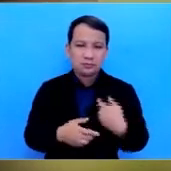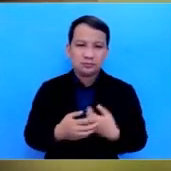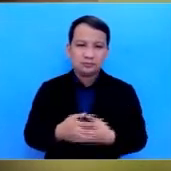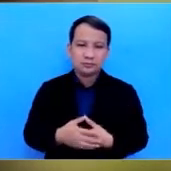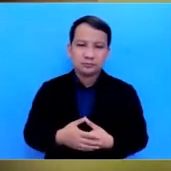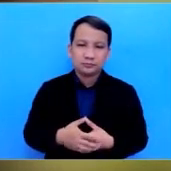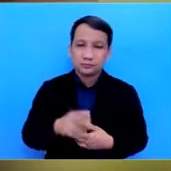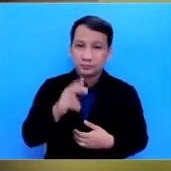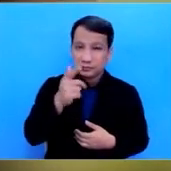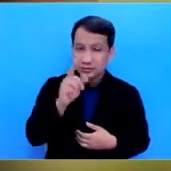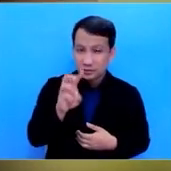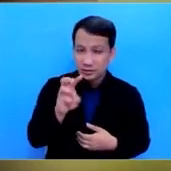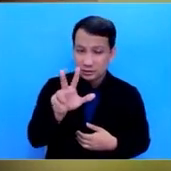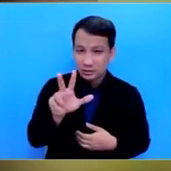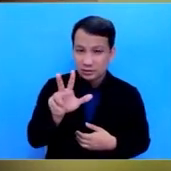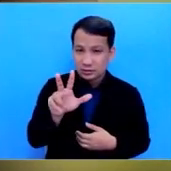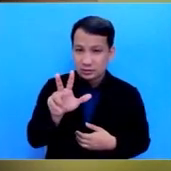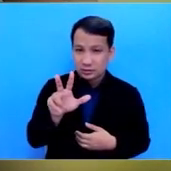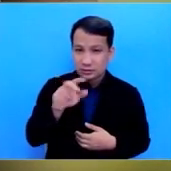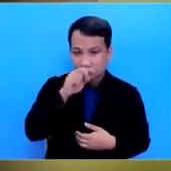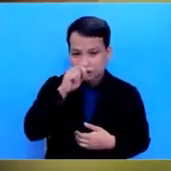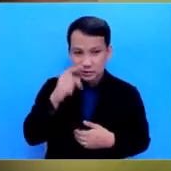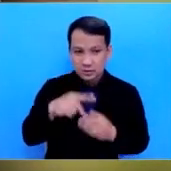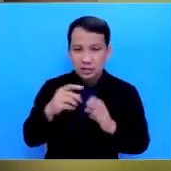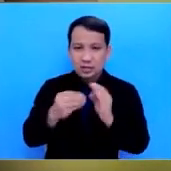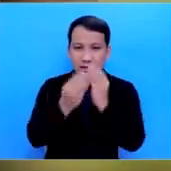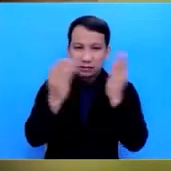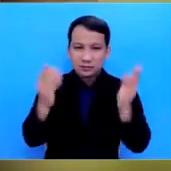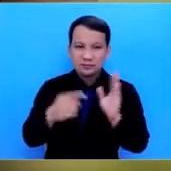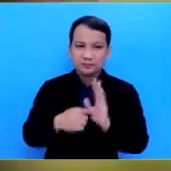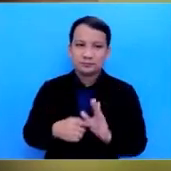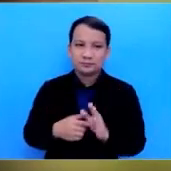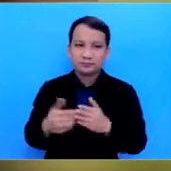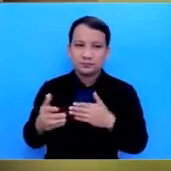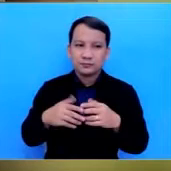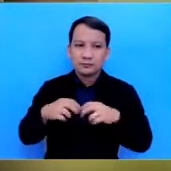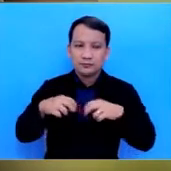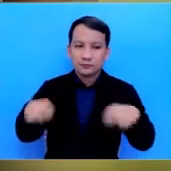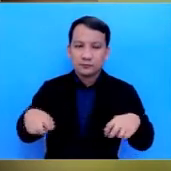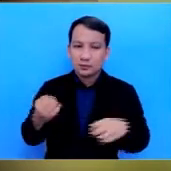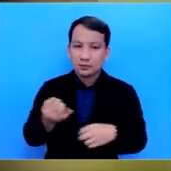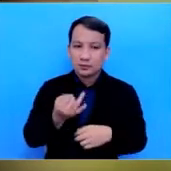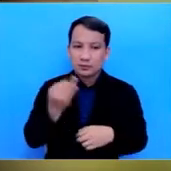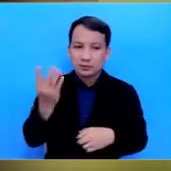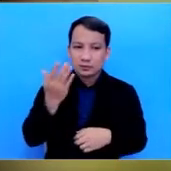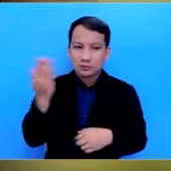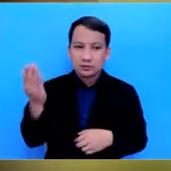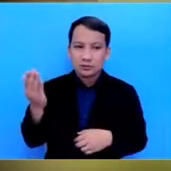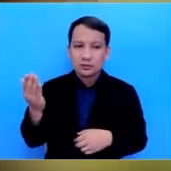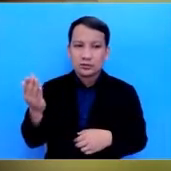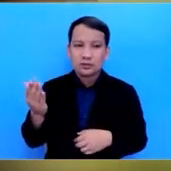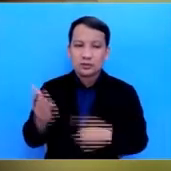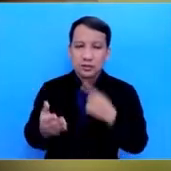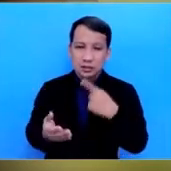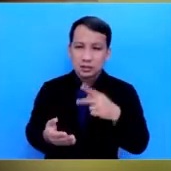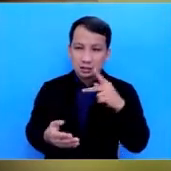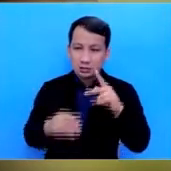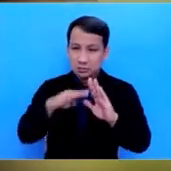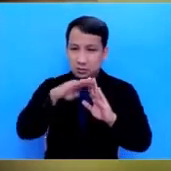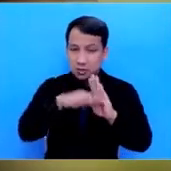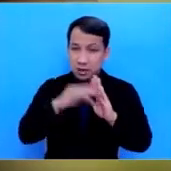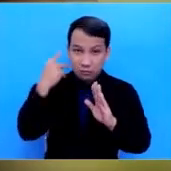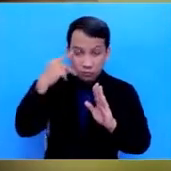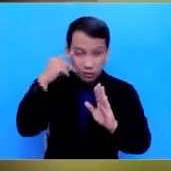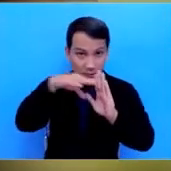63 seats tayo for the party list winners, ano? Pero meron na ba tayong bilang ng mga party list